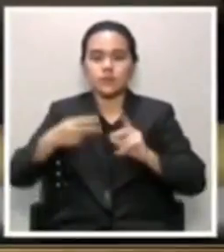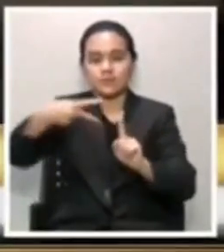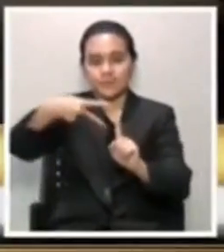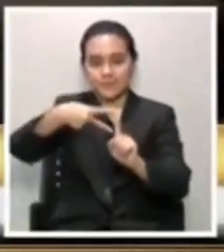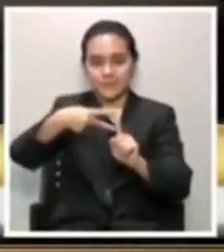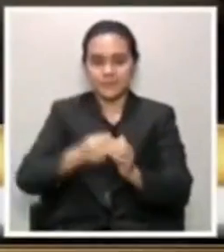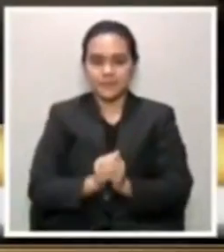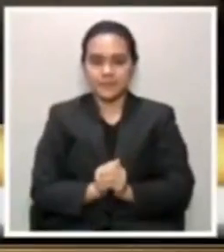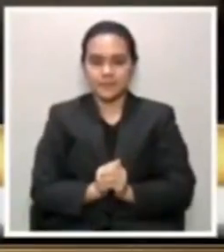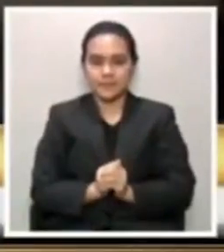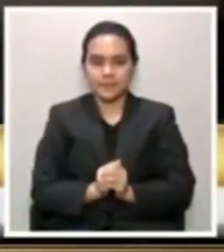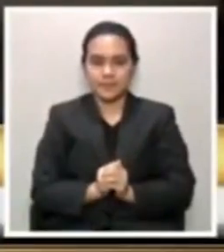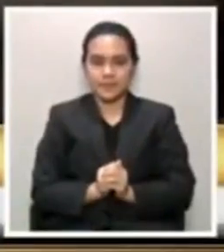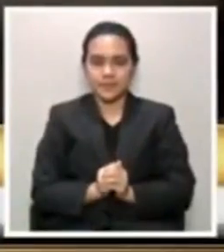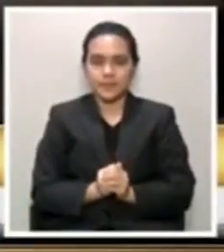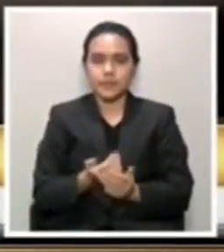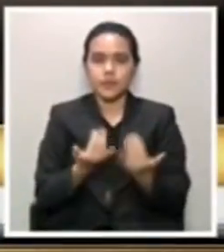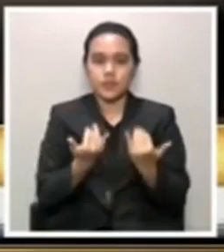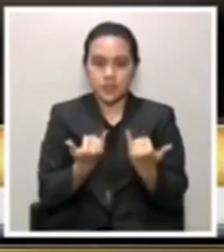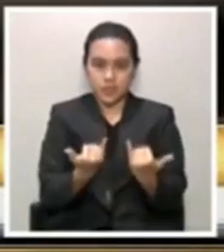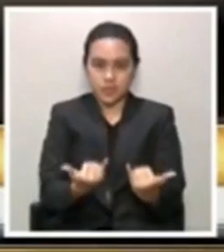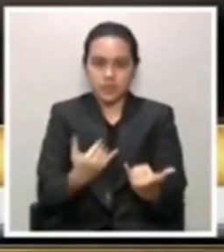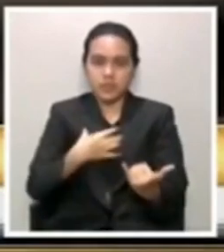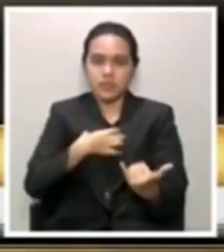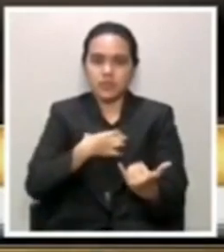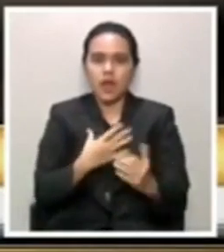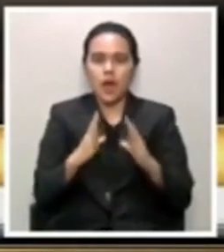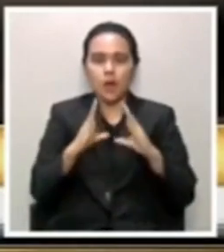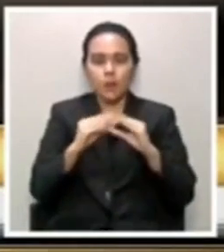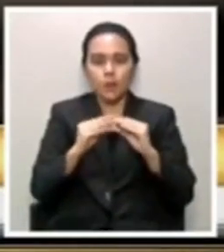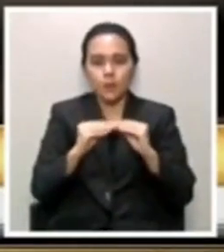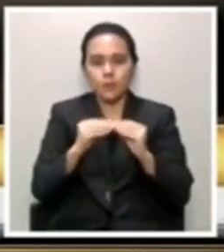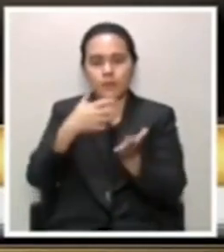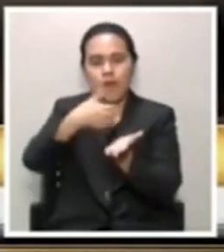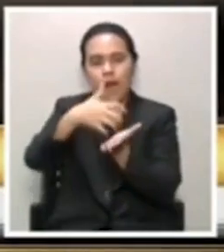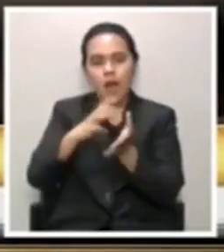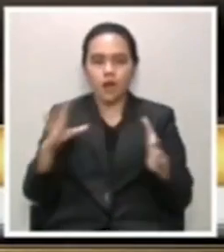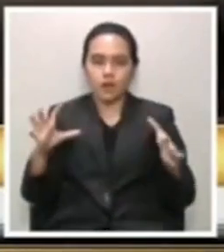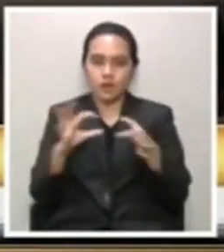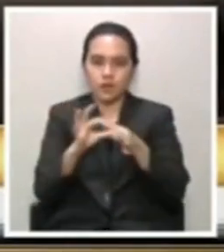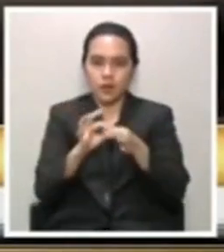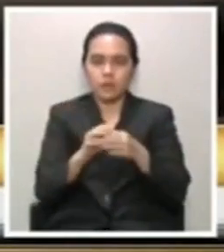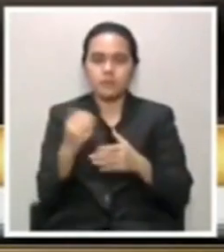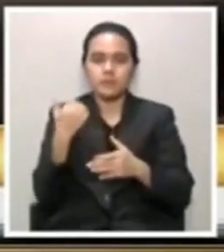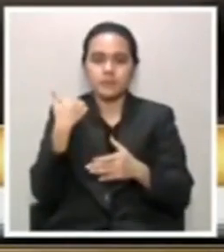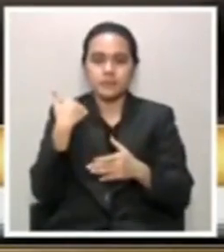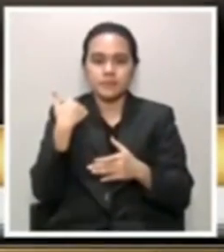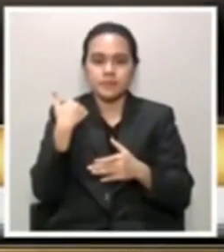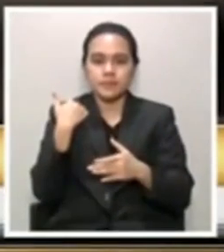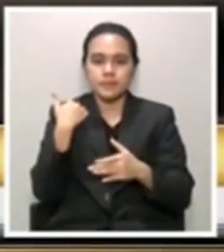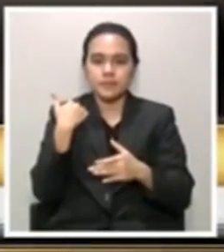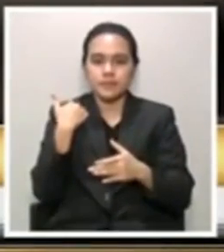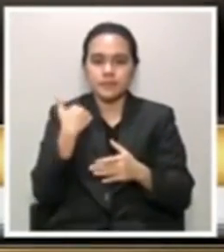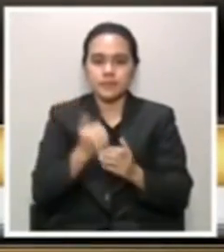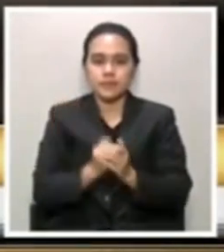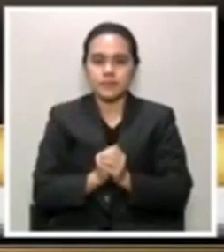ขออนุญาตใช้เวลาของที่ประชุมแห่งนี้แถลงญัตติด่วนที่ผมและท่านสุทินคลังแสงสมาชิกสภาผู้แทนราษฎร